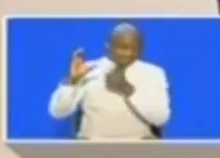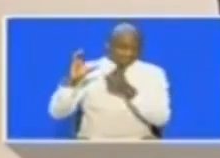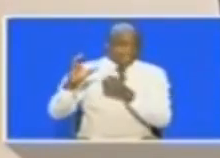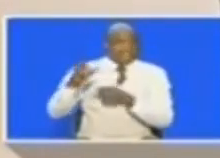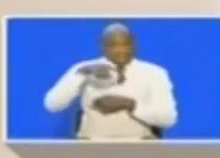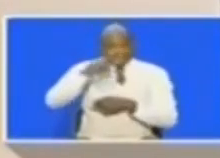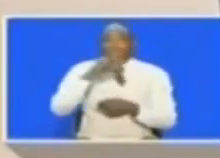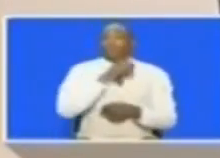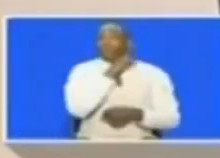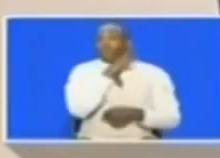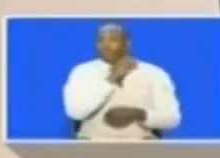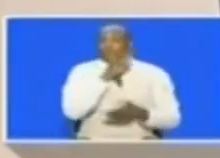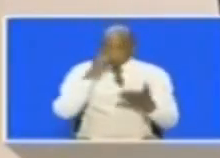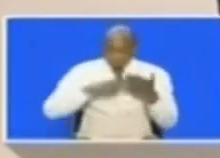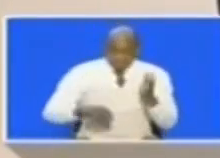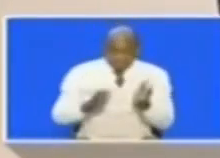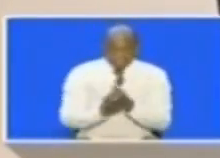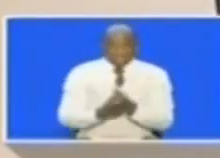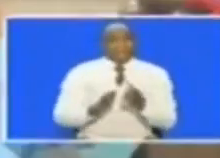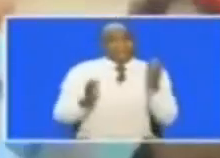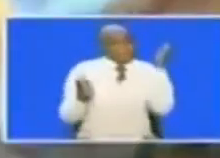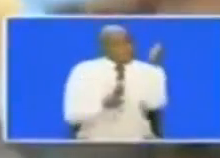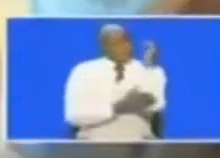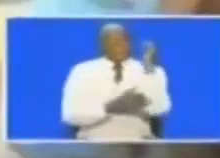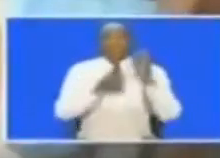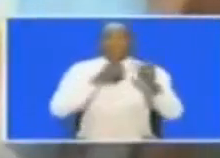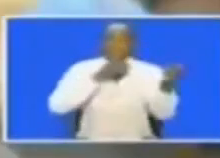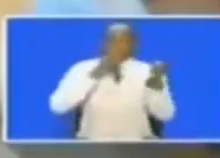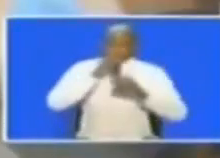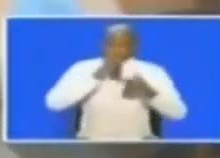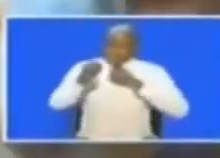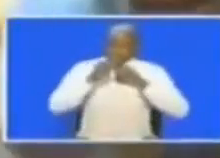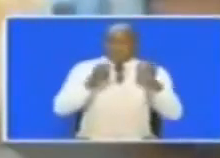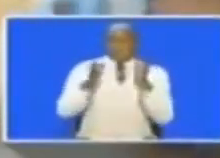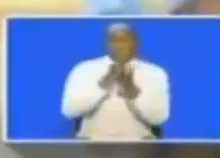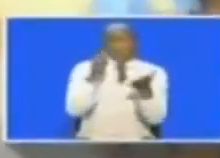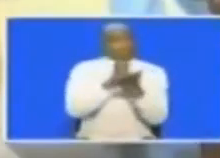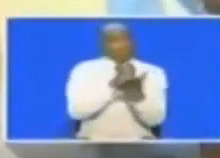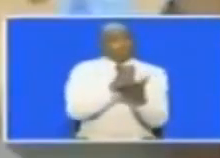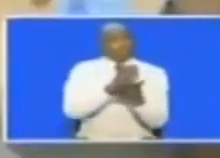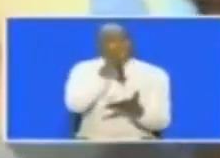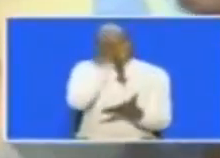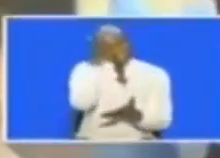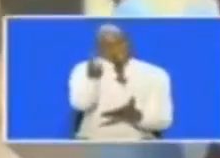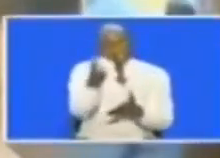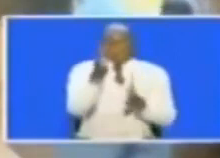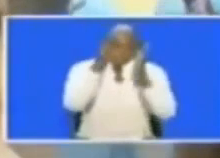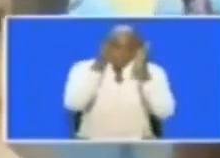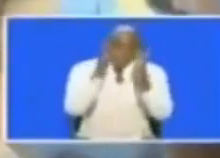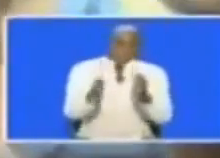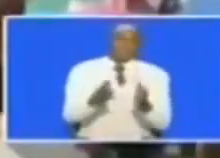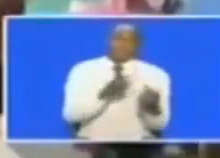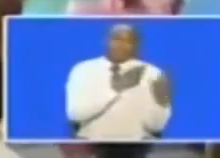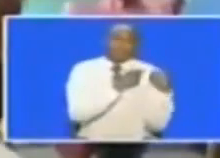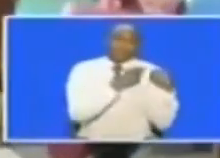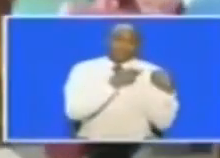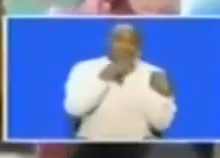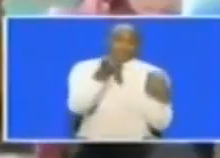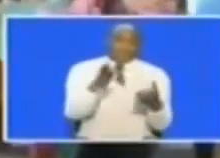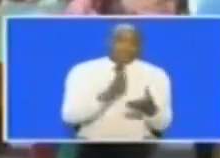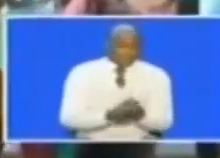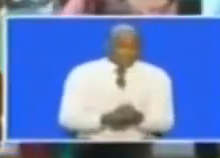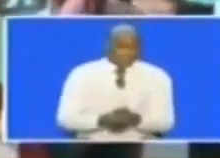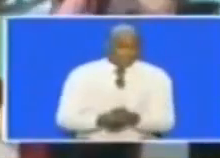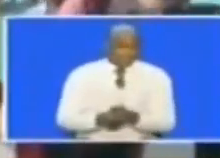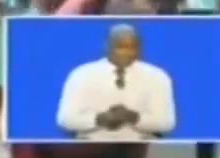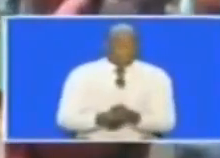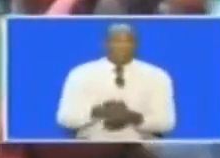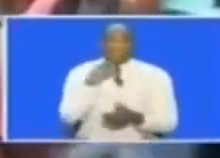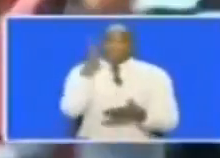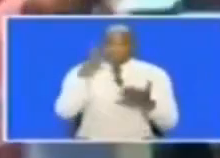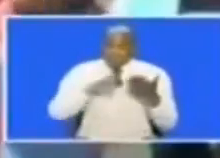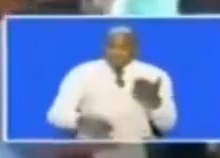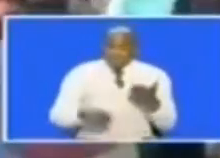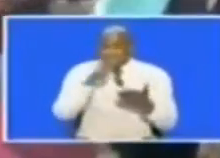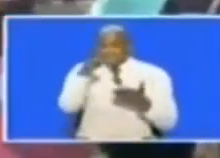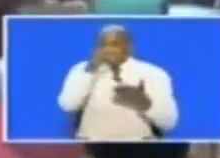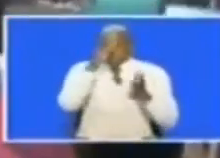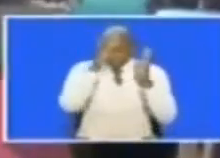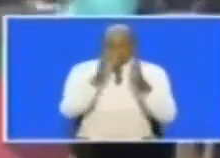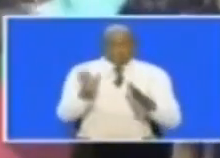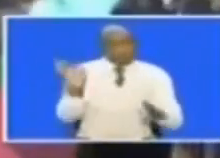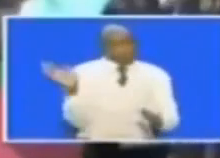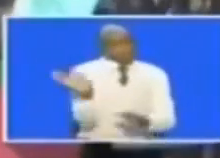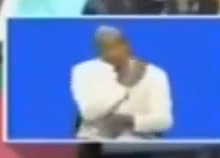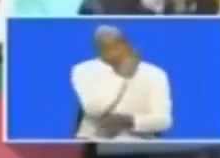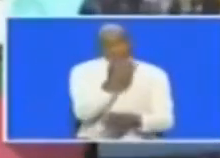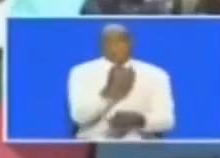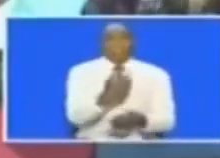IEBC, wakilalamikia usimamizi mbaya katika afisi ya msimamizi wa uchaguzi eneo bunge hilo, wakisema aondolewe